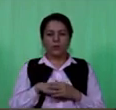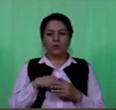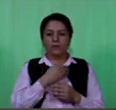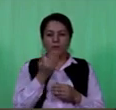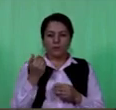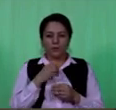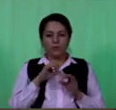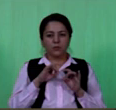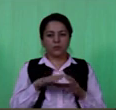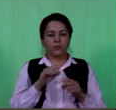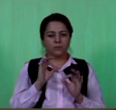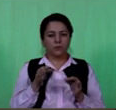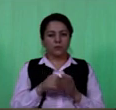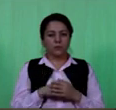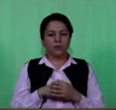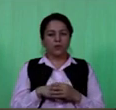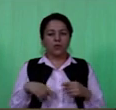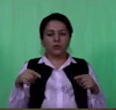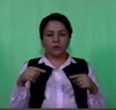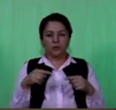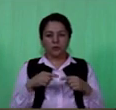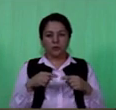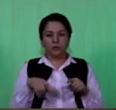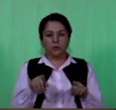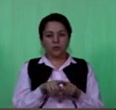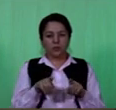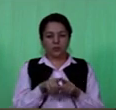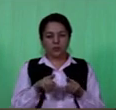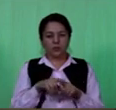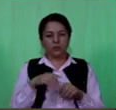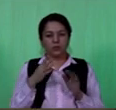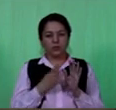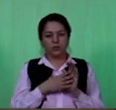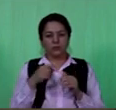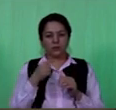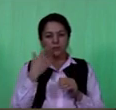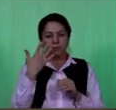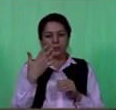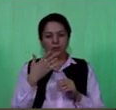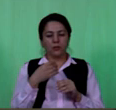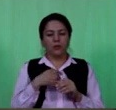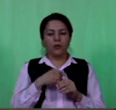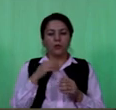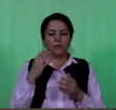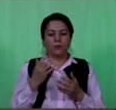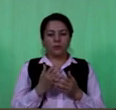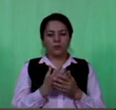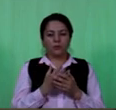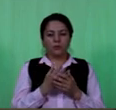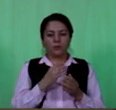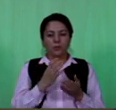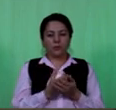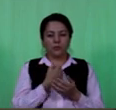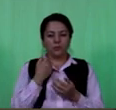решили правильно и точно также и 9 вычесть 5 получили первое слагаемое значит пример